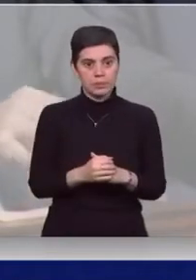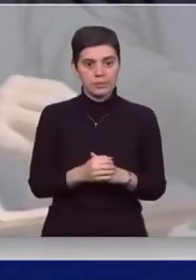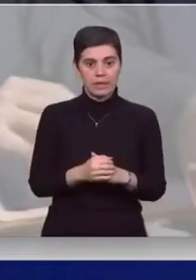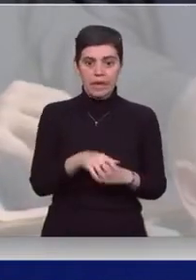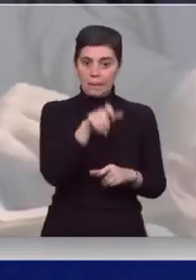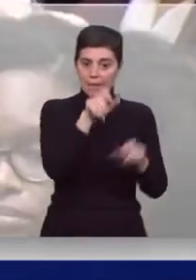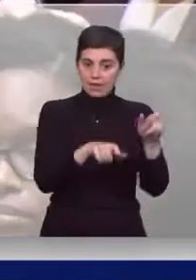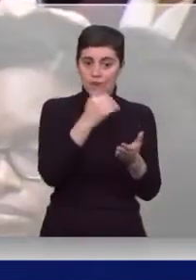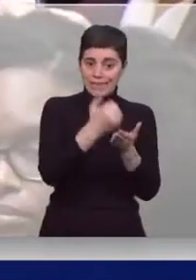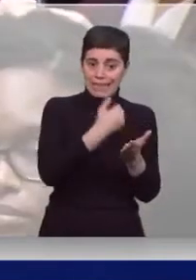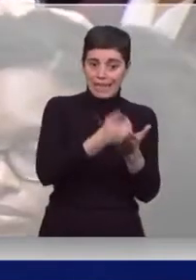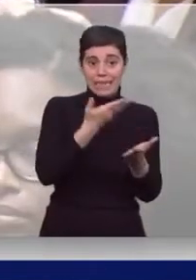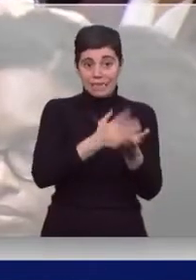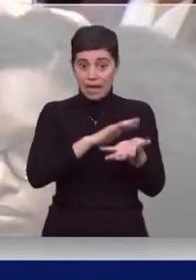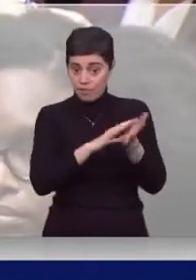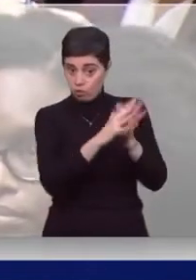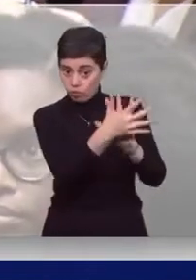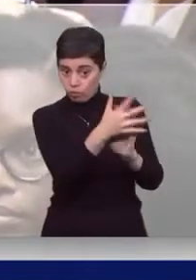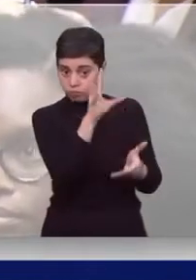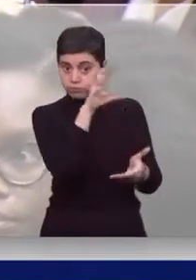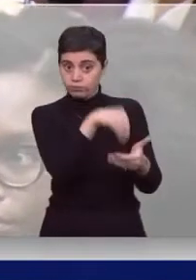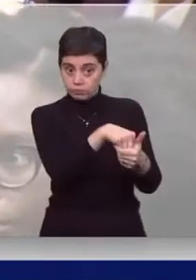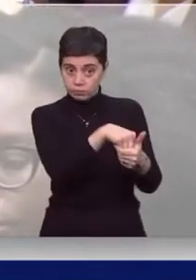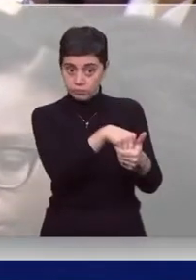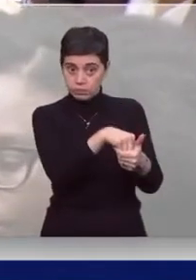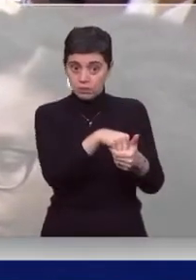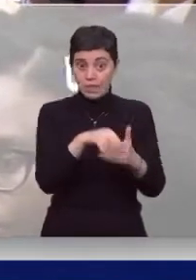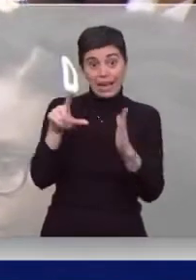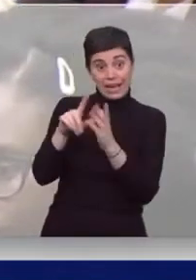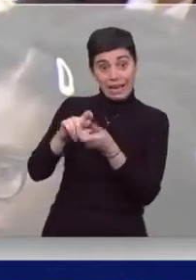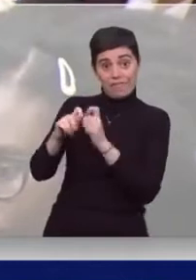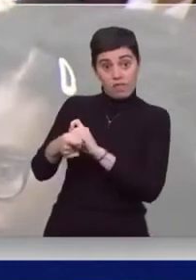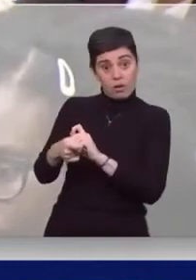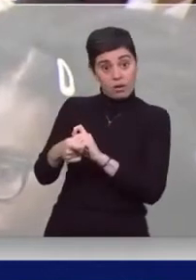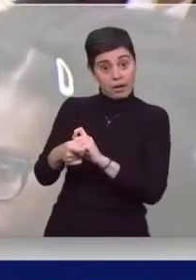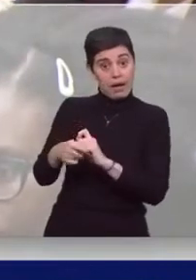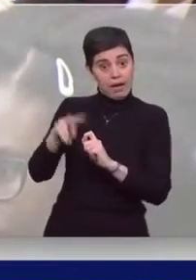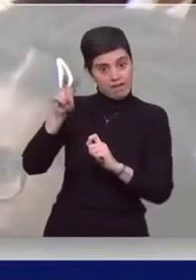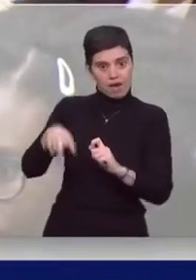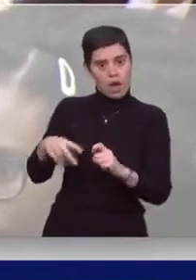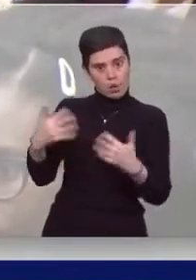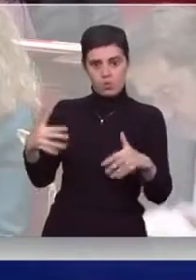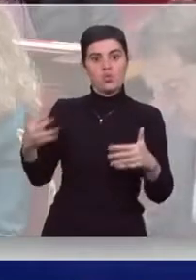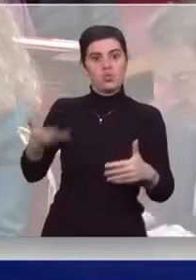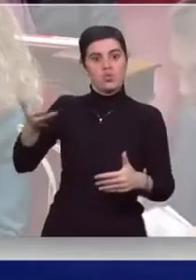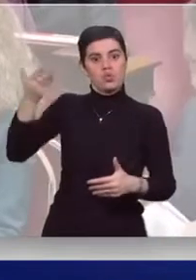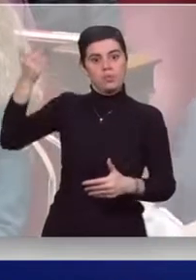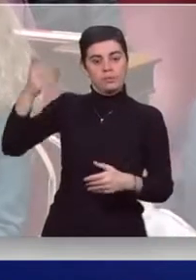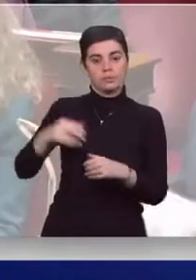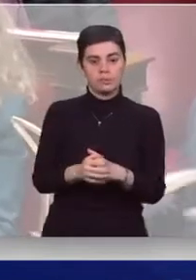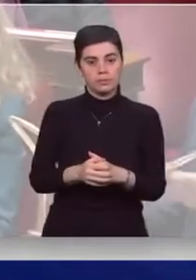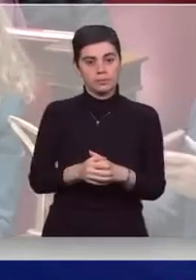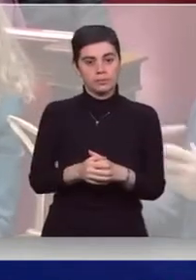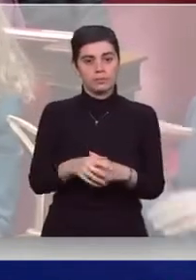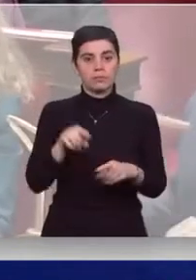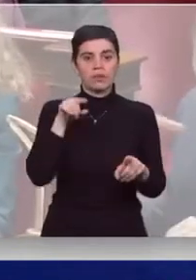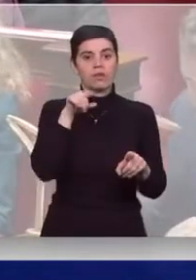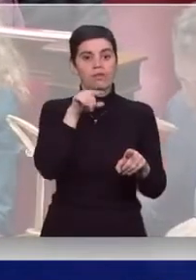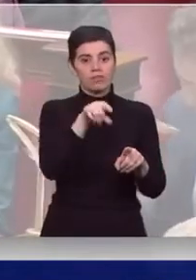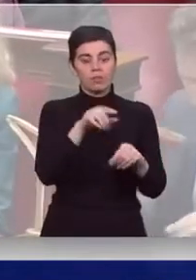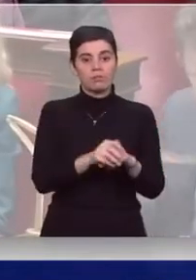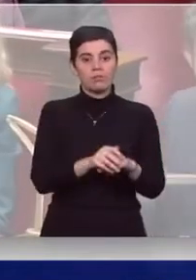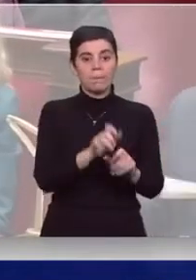du salariat demain. Bref, une réforme, je le reconnais, extrêmement ambitieuse. Et quand j'entends les questionnements de